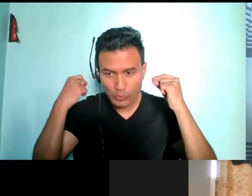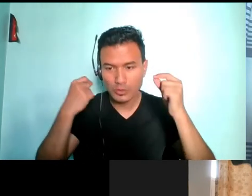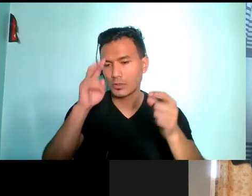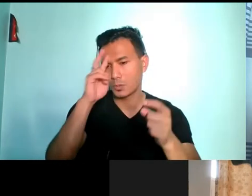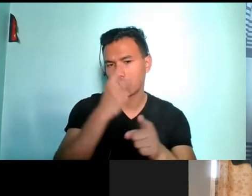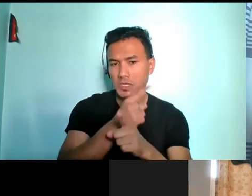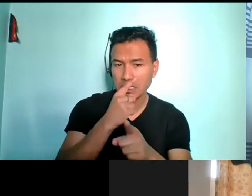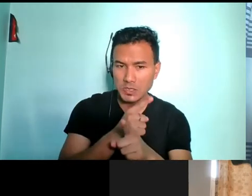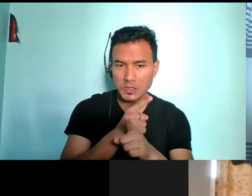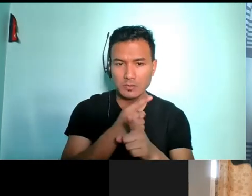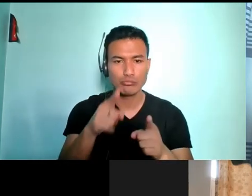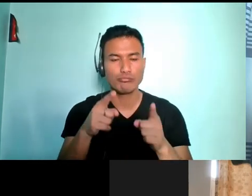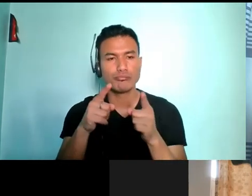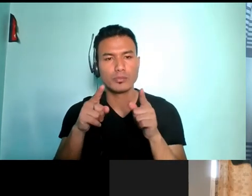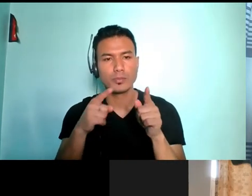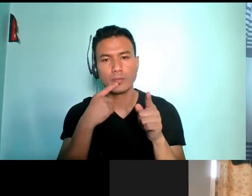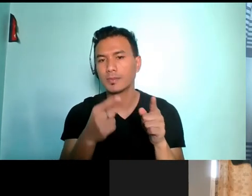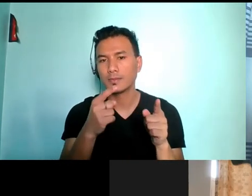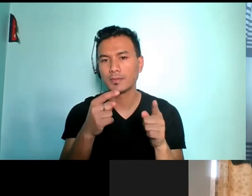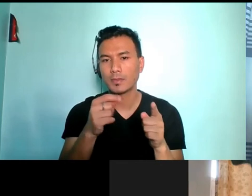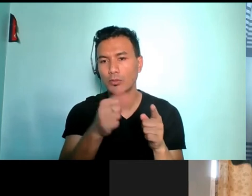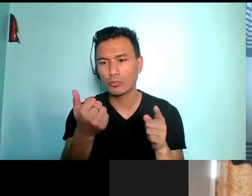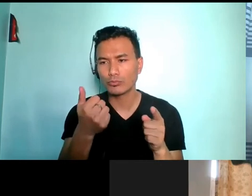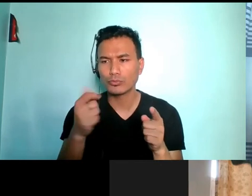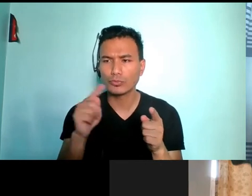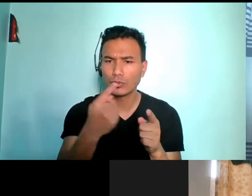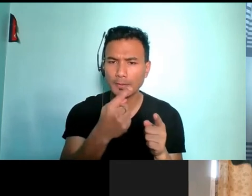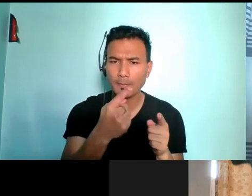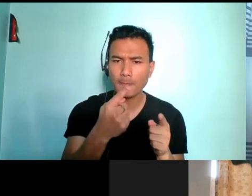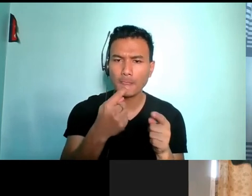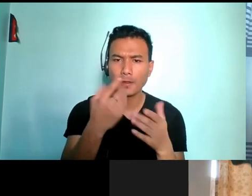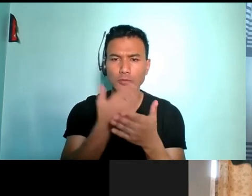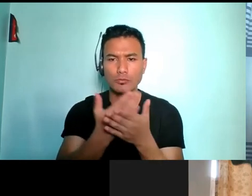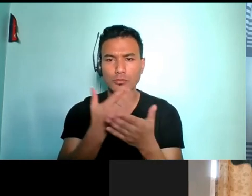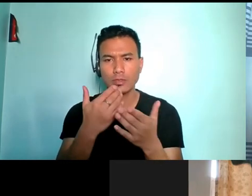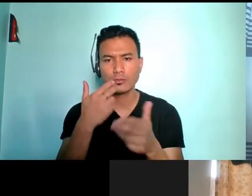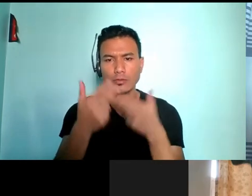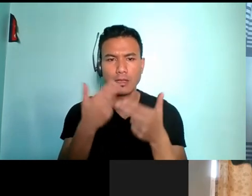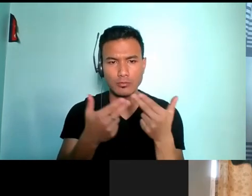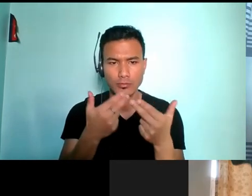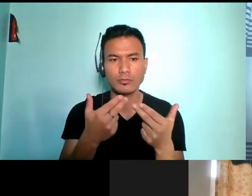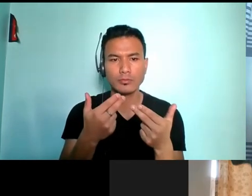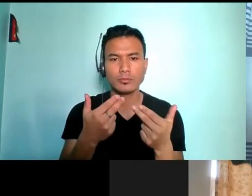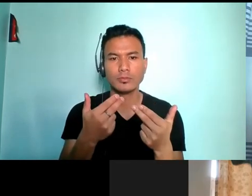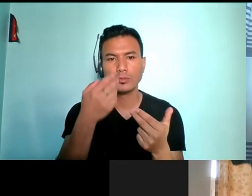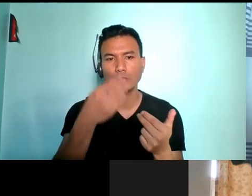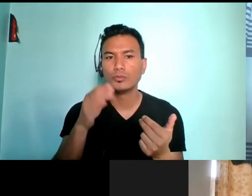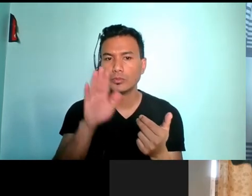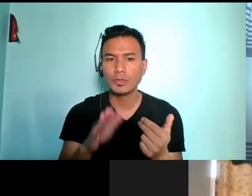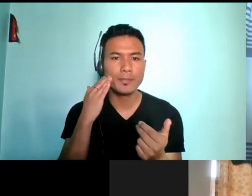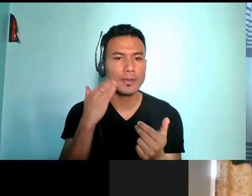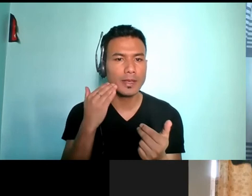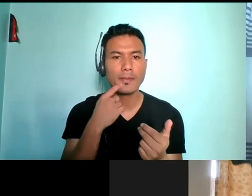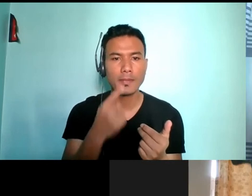हुनुहुन्छ अथवा स्कुलको प्रिन्सिपल हुन्छ, अरू कुनै खालको एउटा अर्गनाइजेसन रन गरिरहेको हुनुहुन्छ महिला